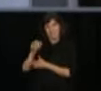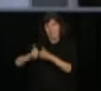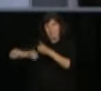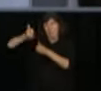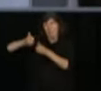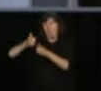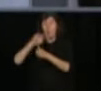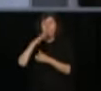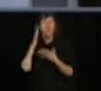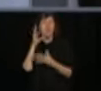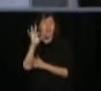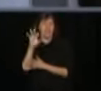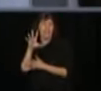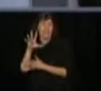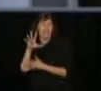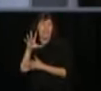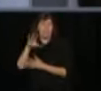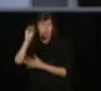parce qu'il faut compenser